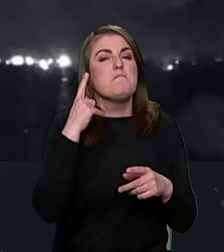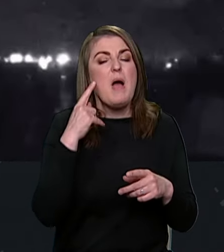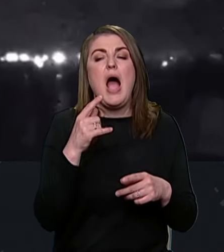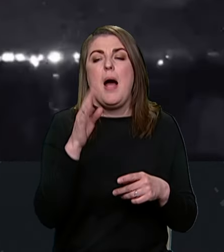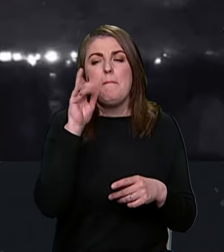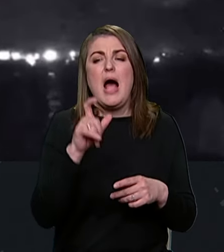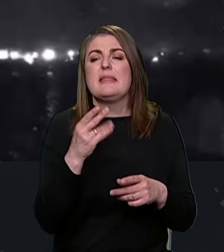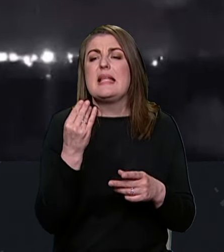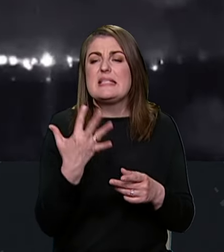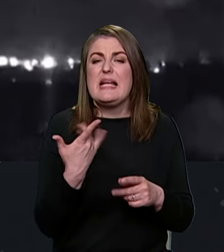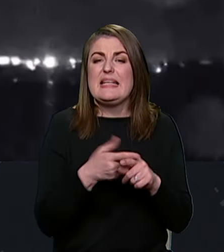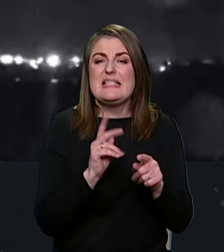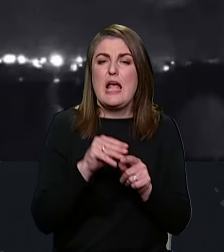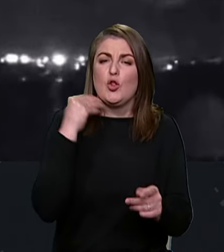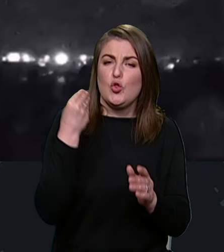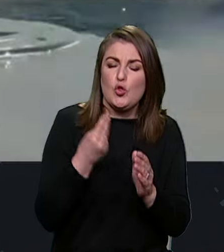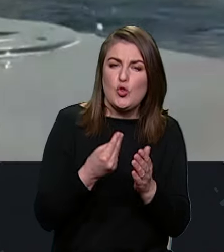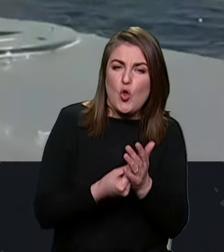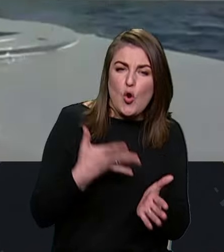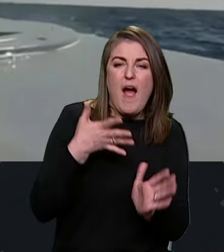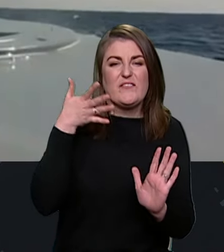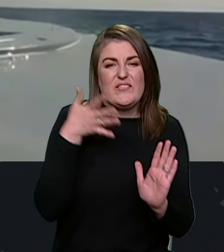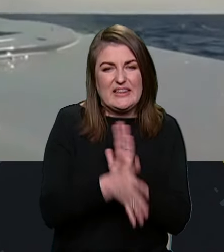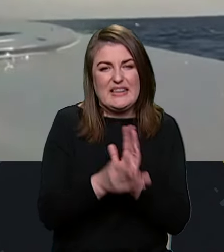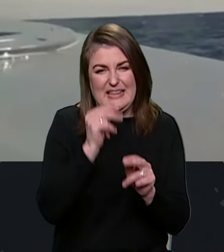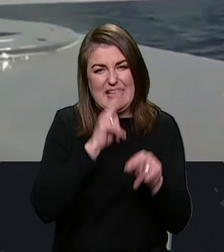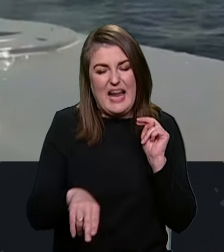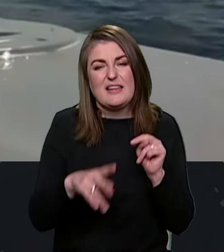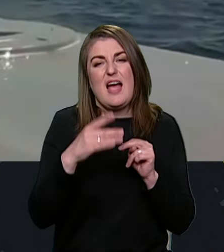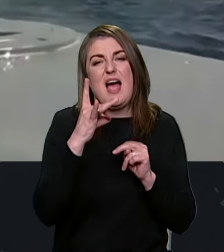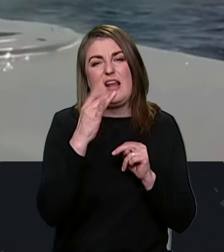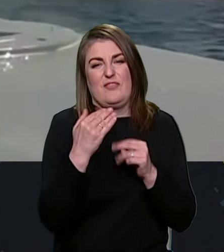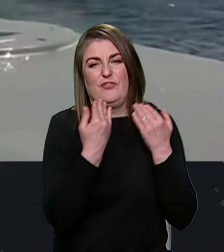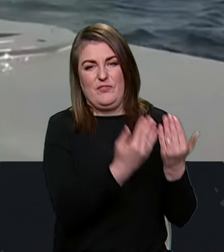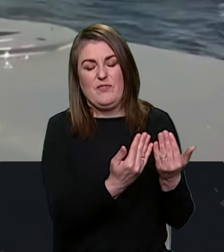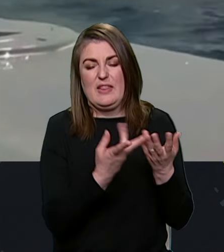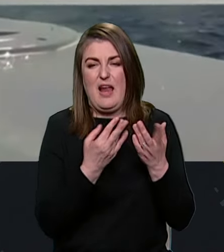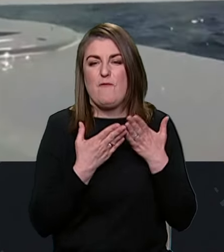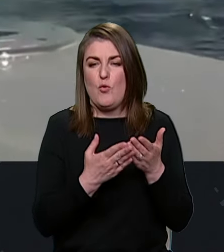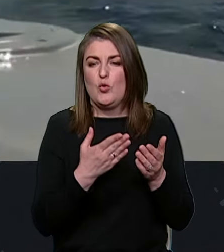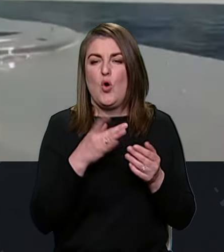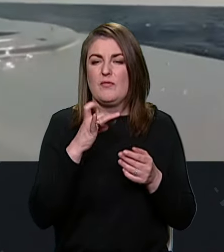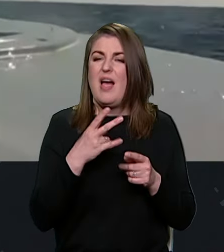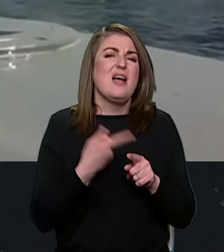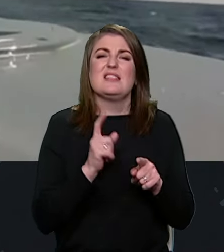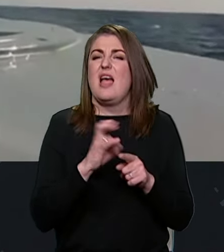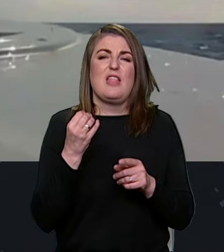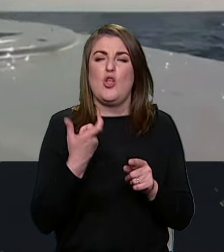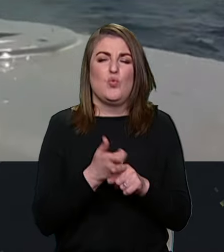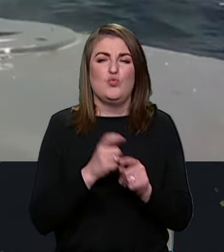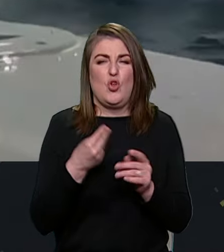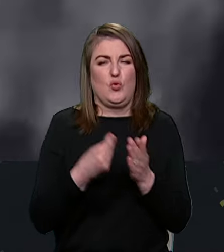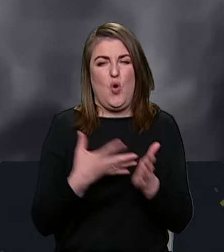дорога втрата для флоту Російської Федерації? Ці два катери. Це не дуже дорога